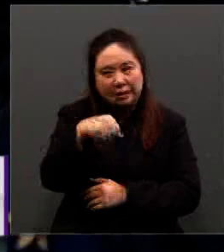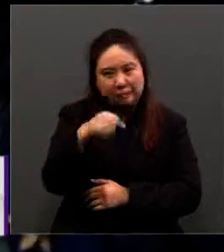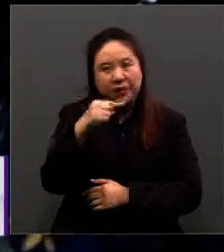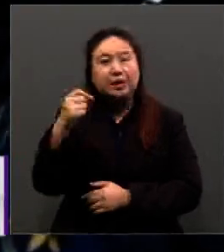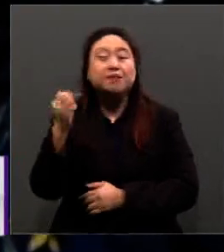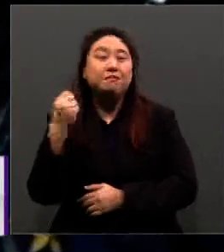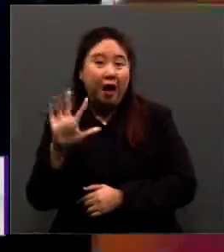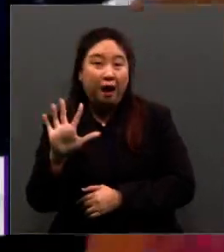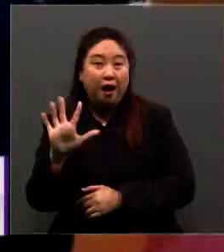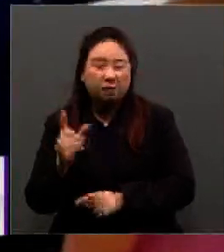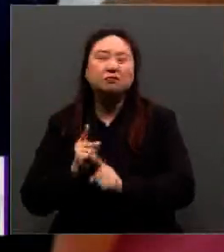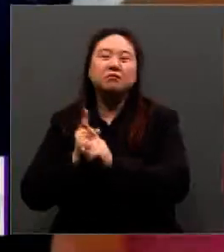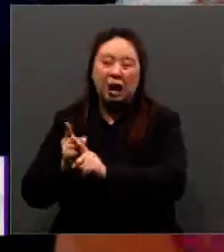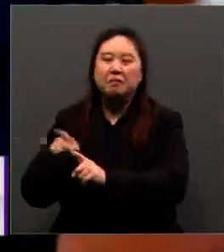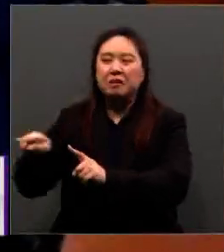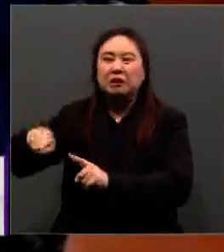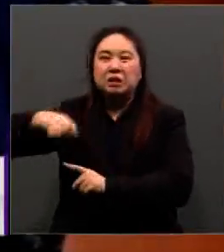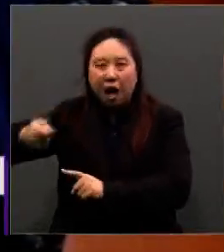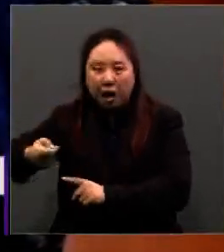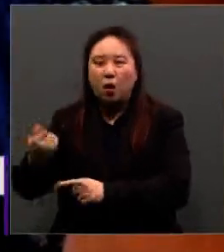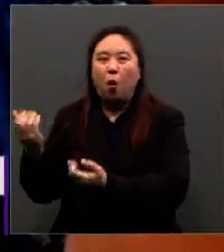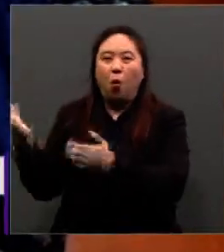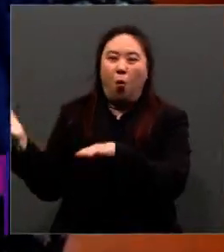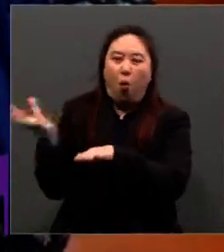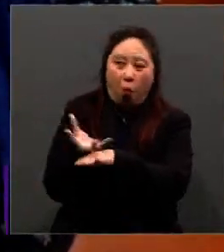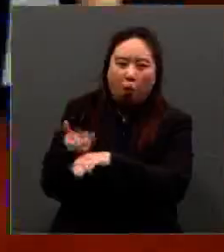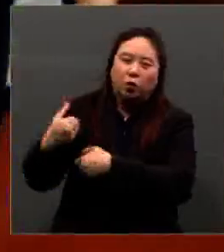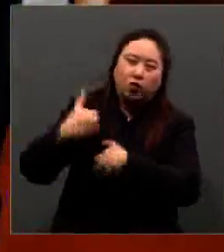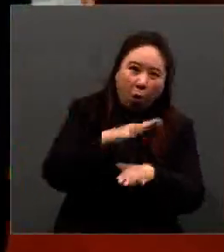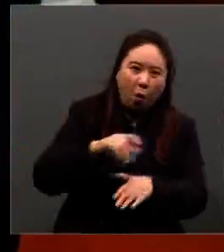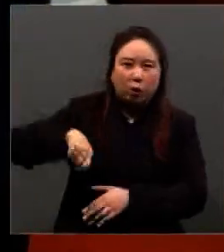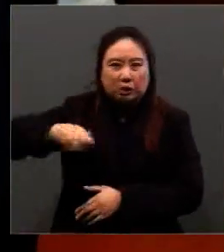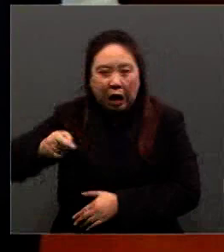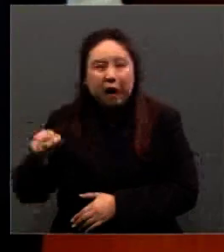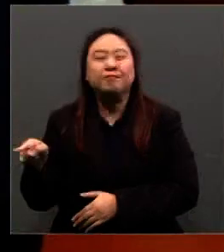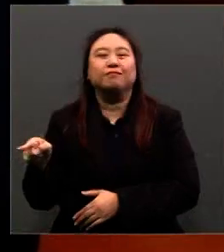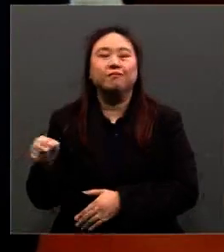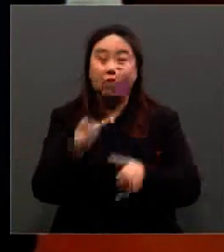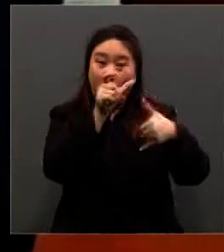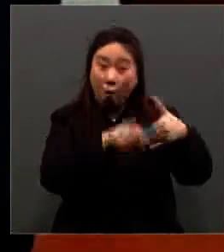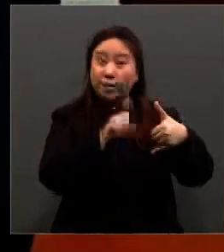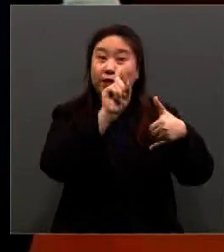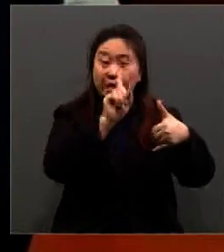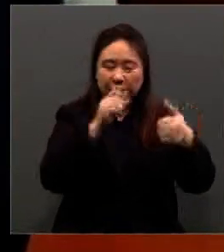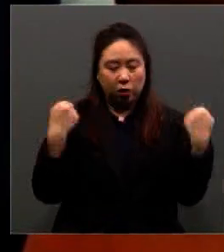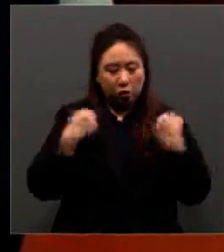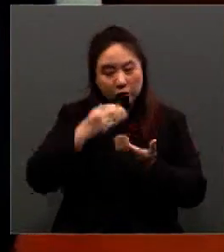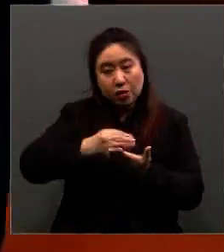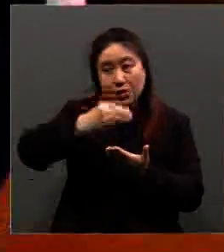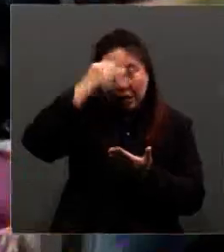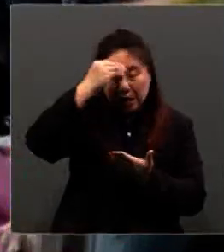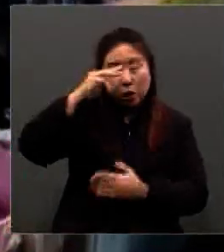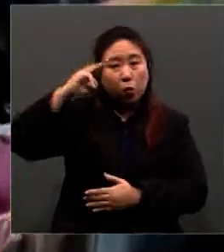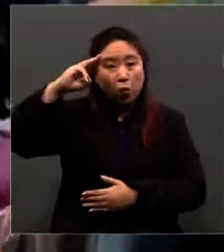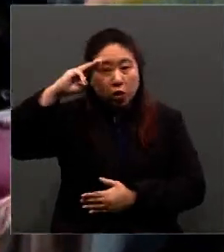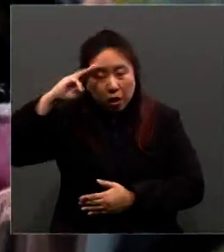าทซึ่งก็ปรับตามต้นทุนวัตถุดิบรวมถึงค่าขนส่งค่าใช้จ่ายเฉลี่ยการซื้อต่อคนนะคะทั้งชุดนักเรียนชุดลูกเสือเนตร